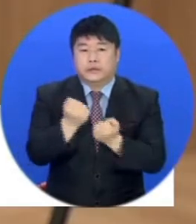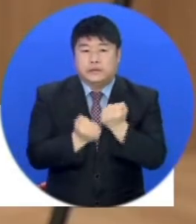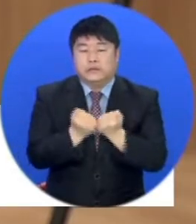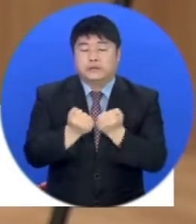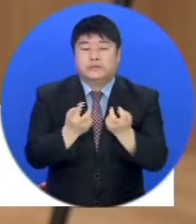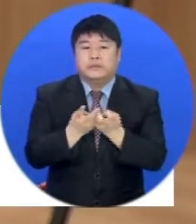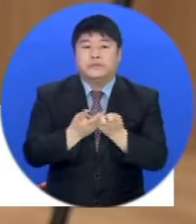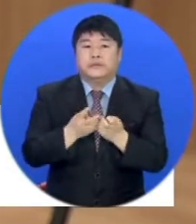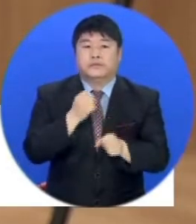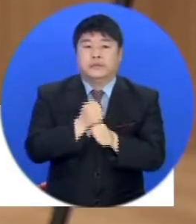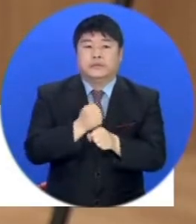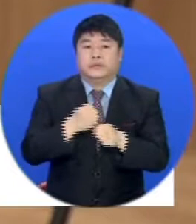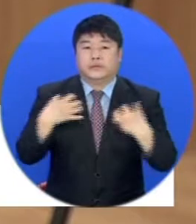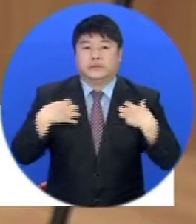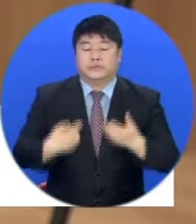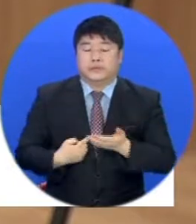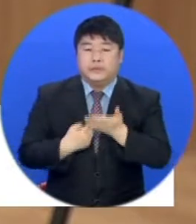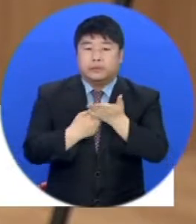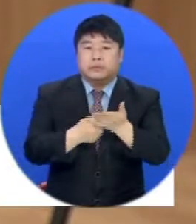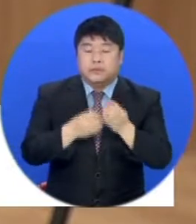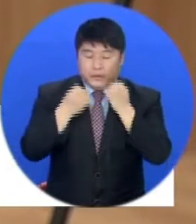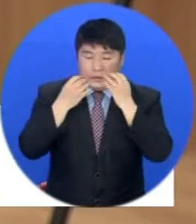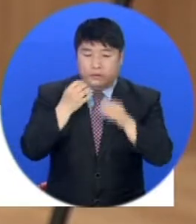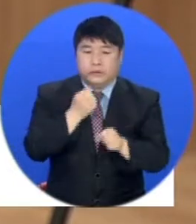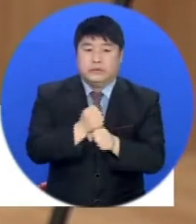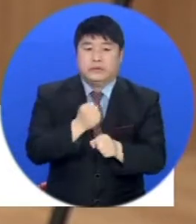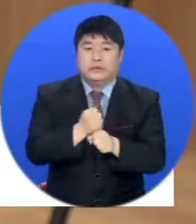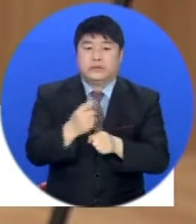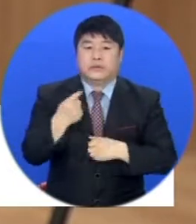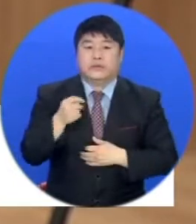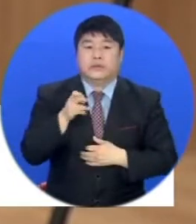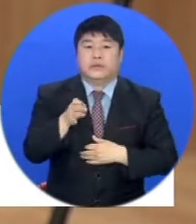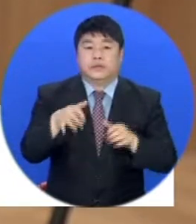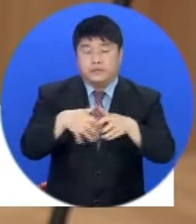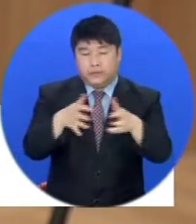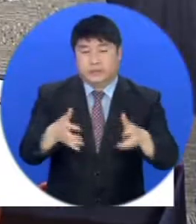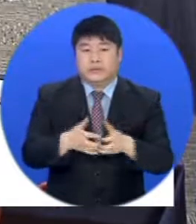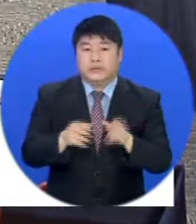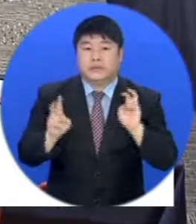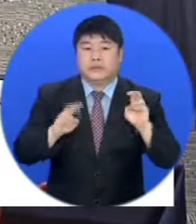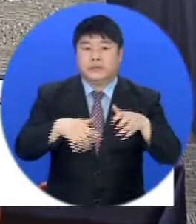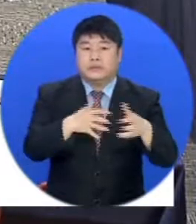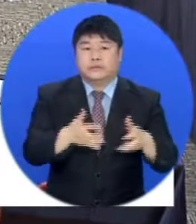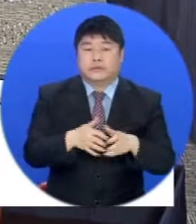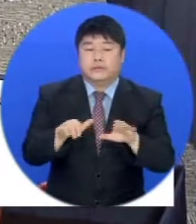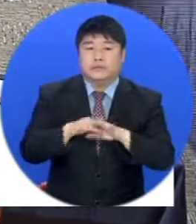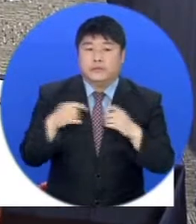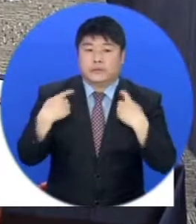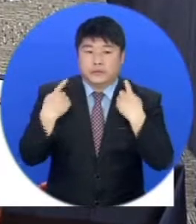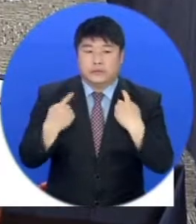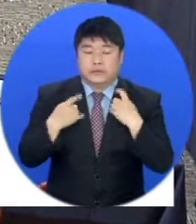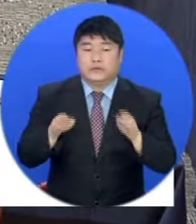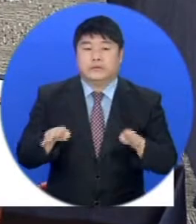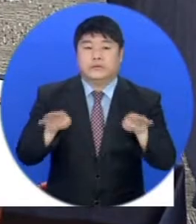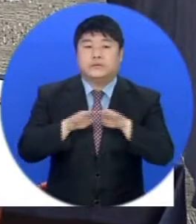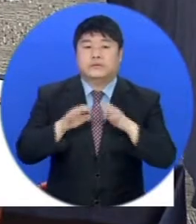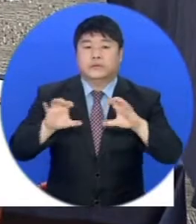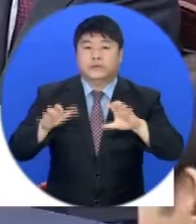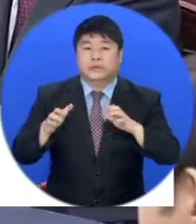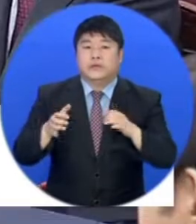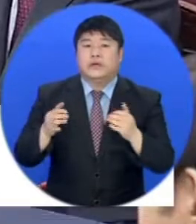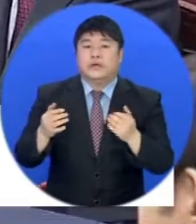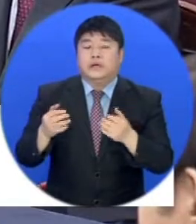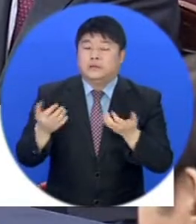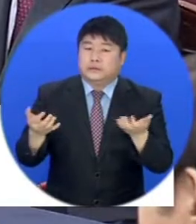정부에 건의하기로 했습니다. 새롭게 구성되는 태스크포스는 산업단지와 문화관광시설 등 국책사업을